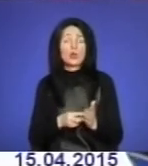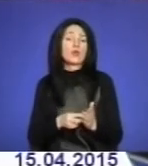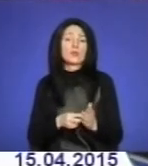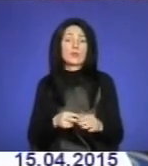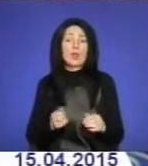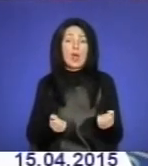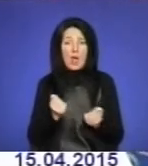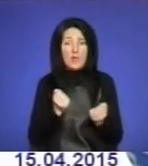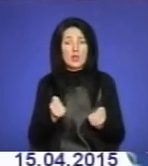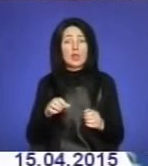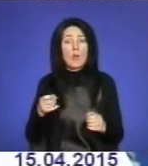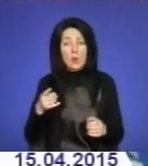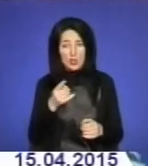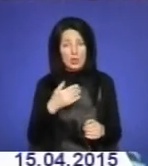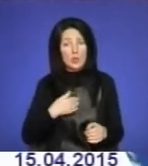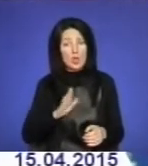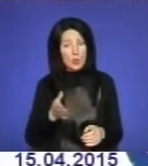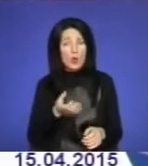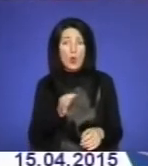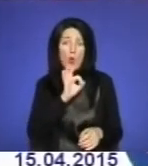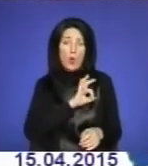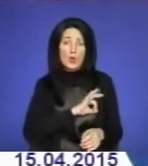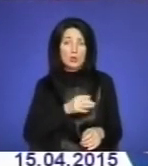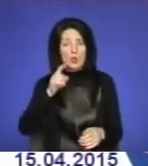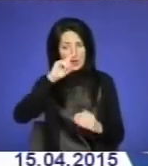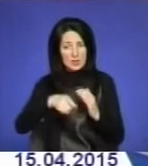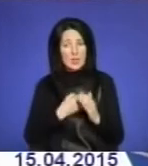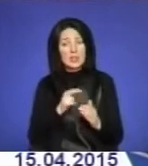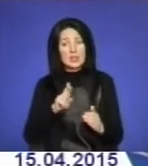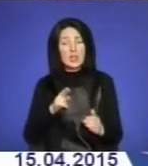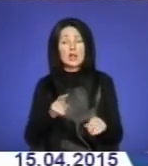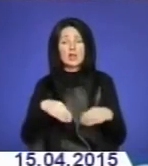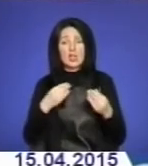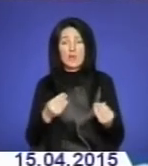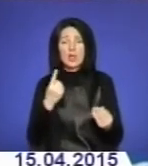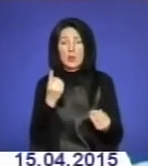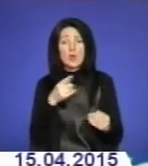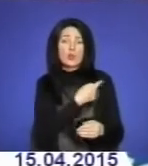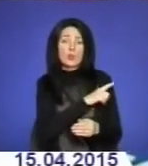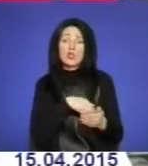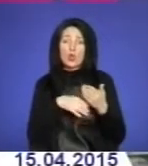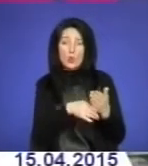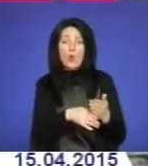дізнатися, як надавати першу медичну допомогу при якихось аварійних ситуаціях на дорозі.